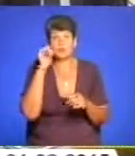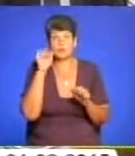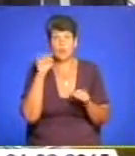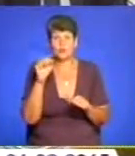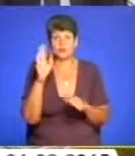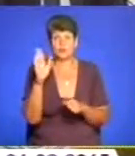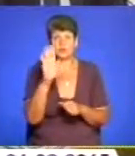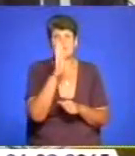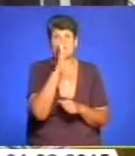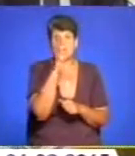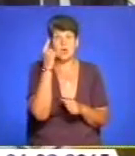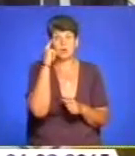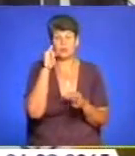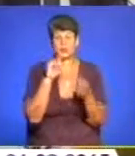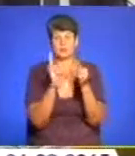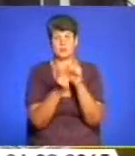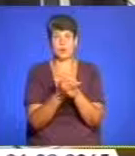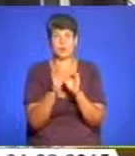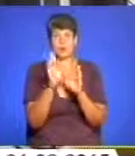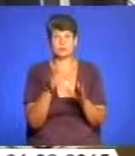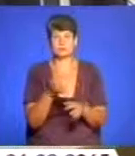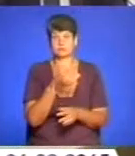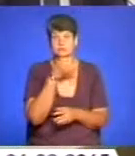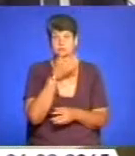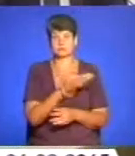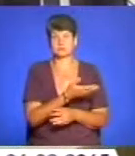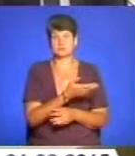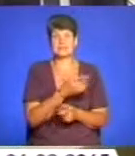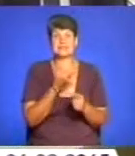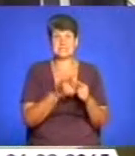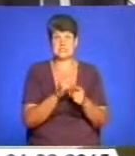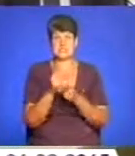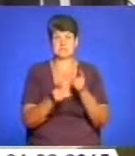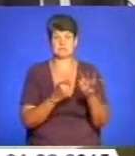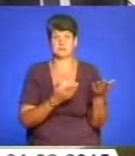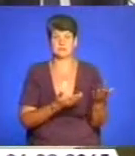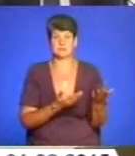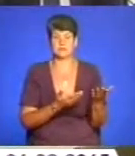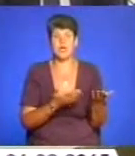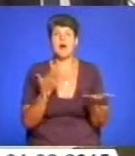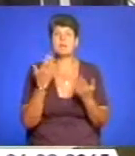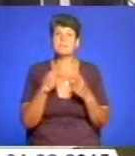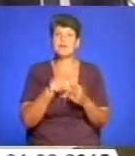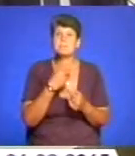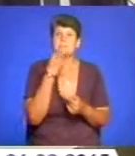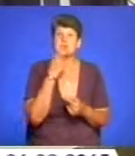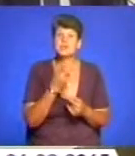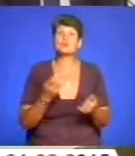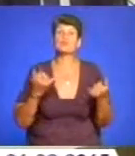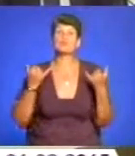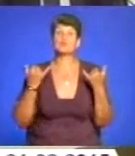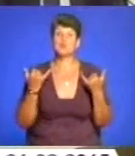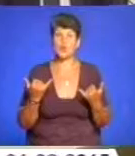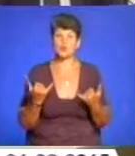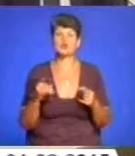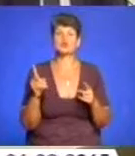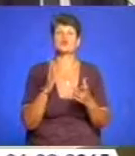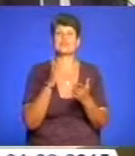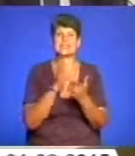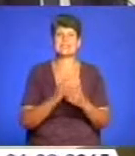ворогами. Я думав, навпаки, вони будуть прихильниками цих змін. Але ми бачимо сьогодні, що є